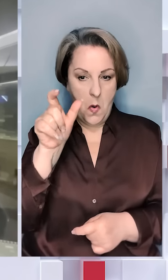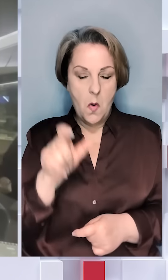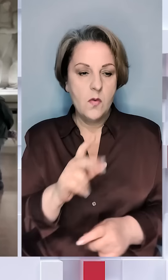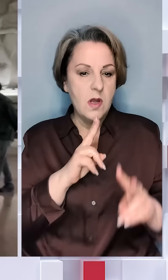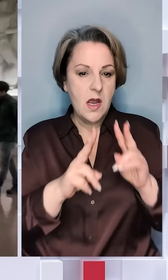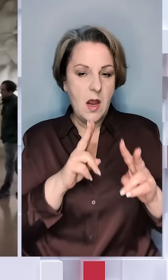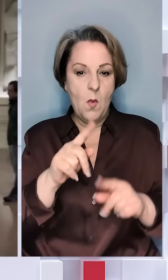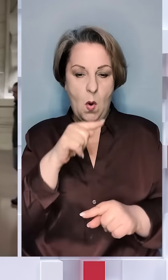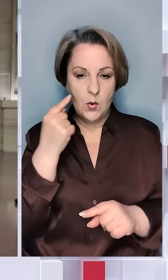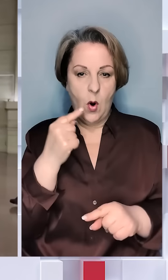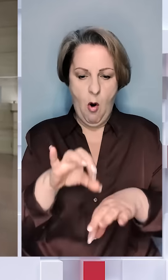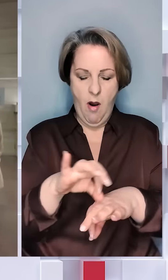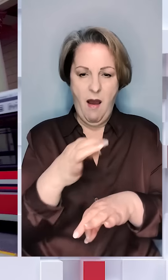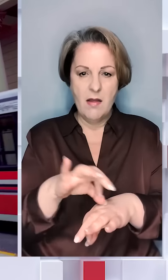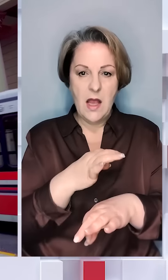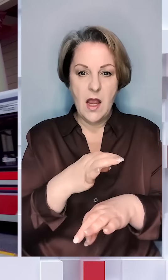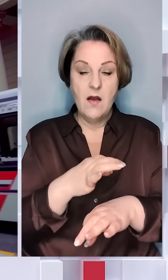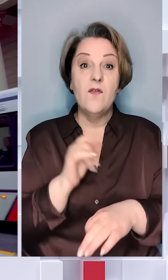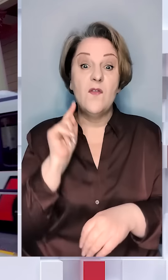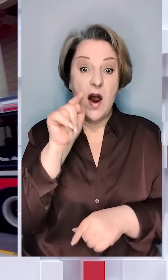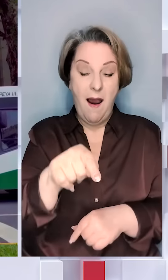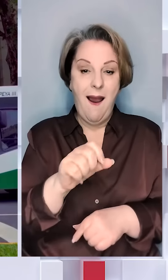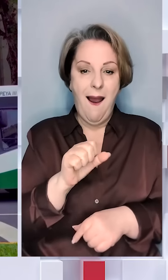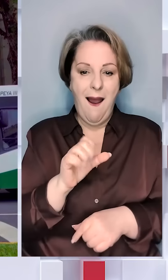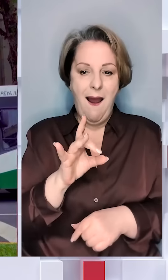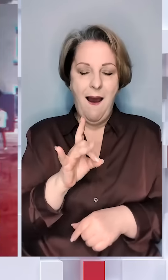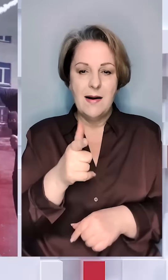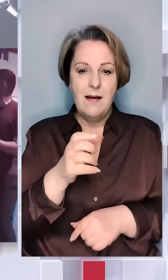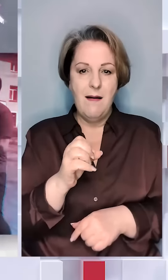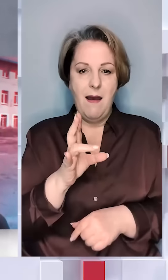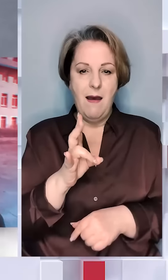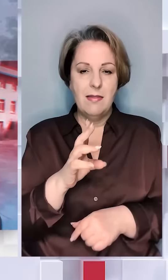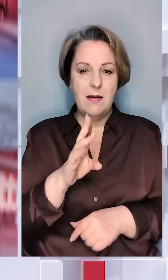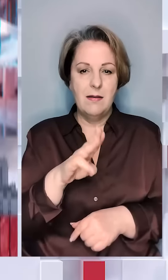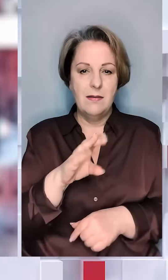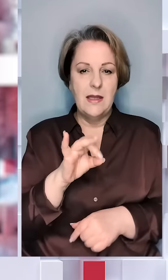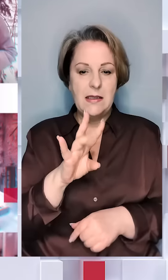українець позивається до Росії через катування в аргентинський суд?